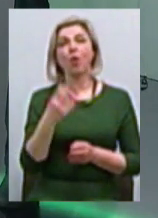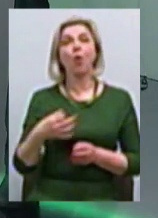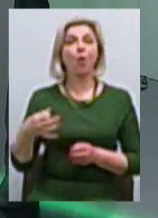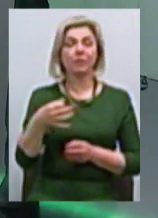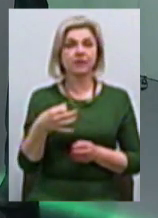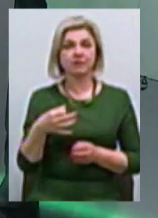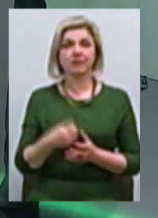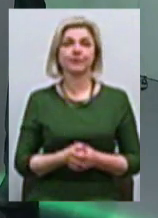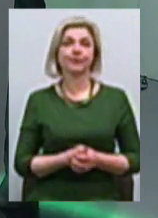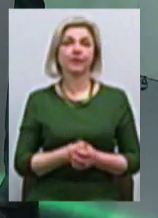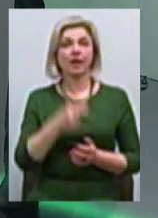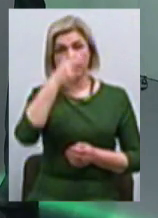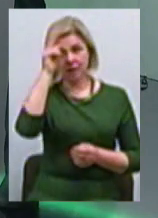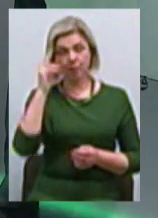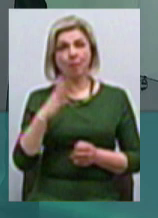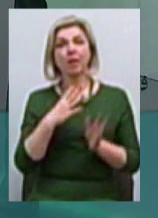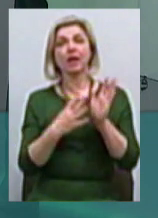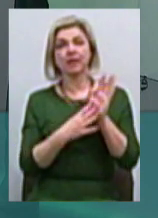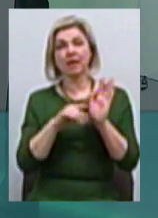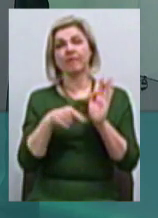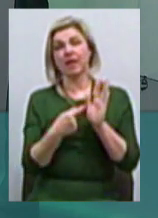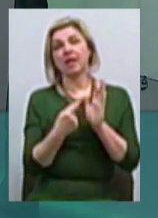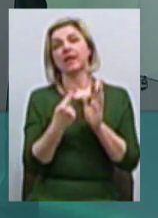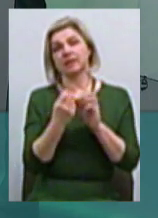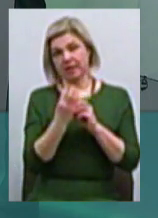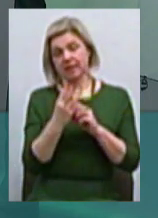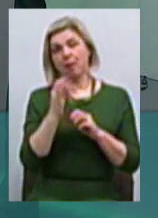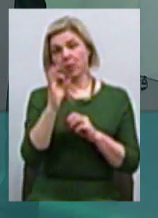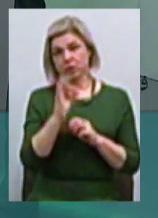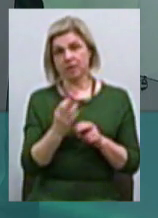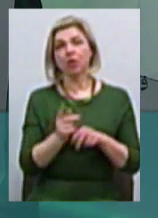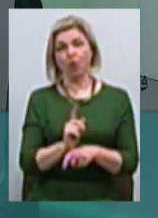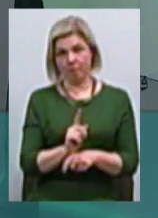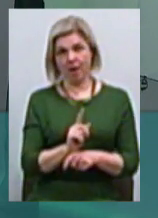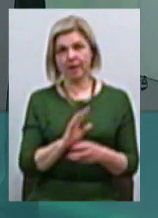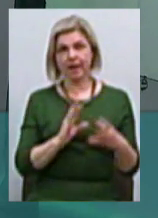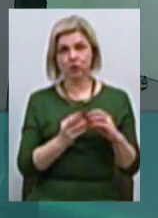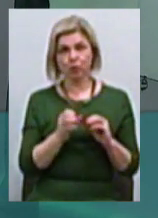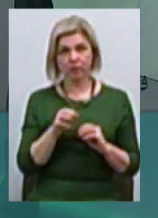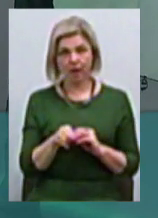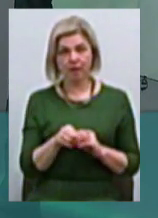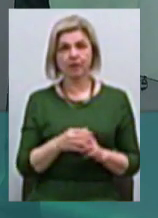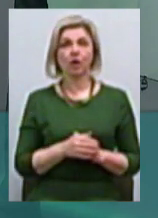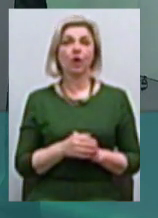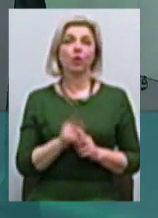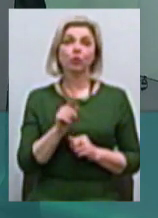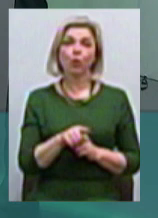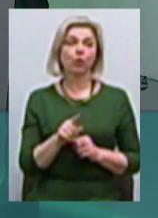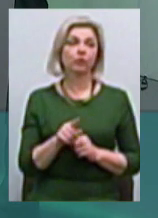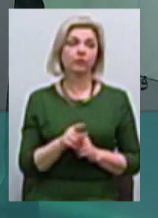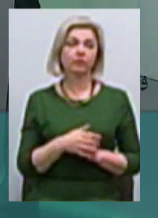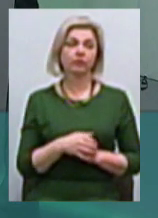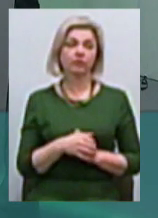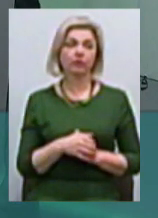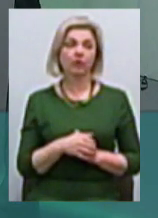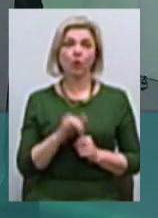області Тимошенко брала 9-13%, це нормальний результат. То, що...